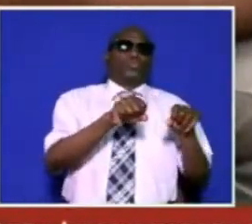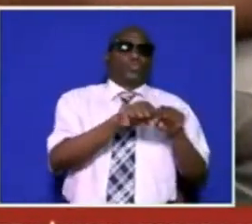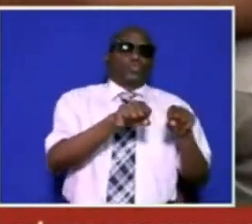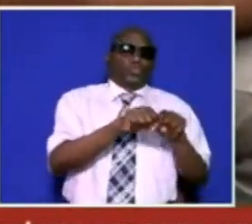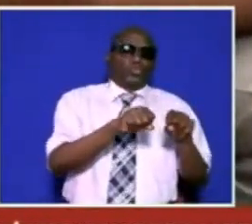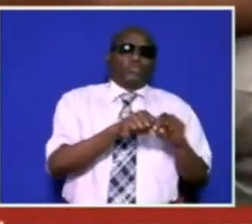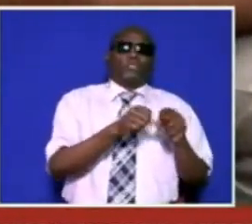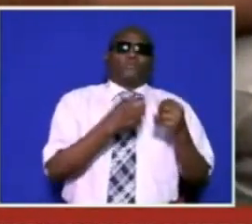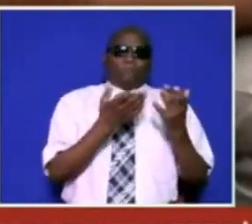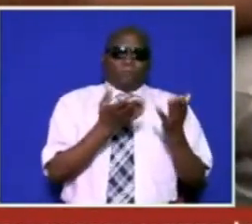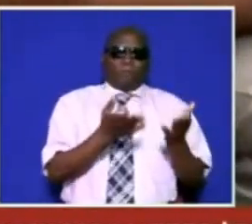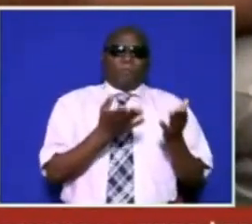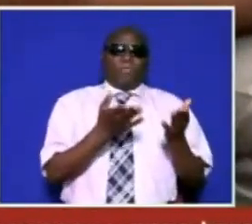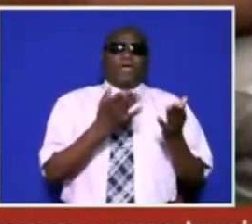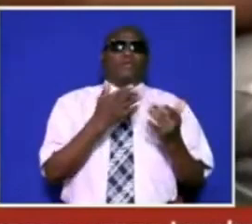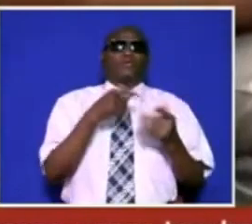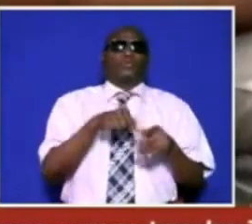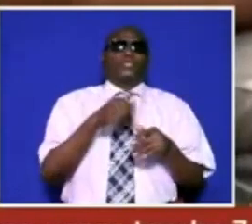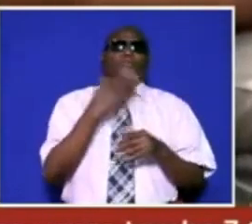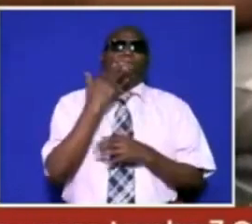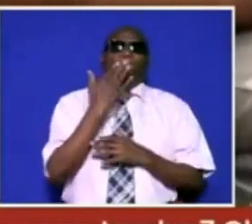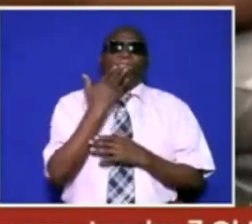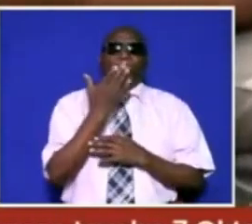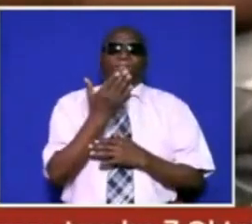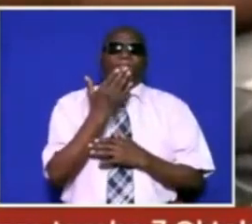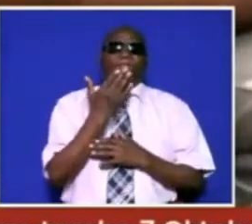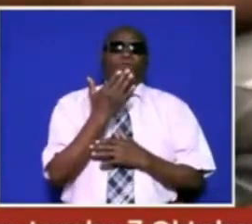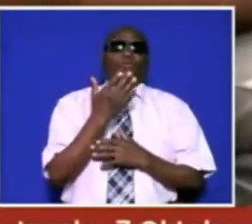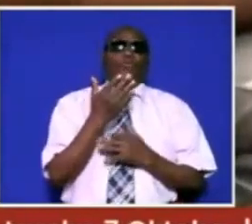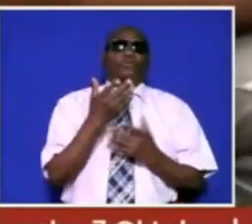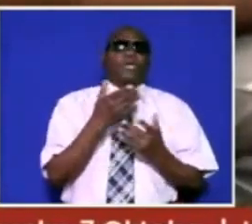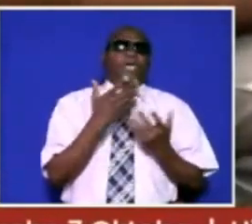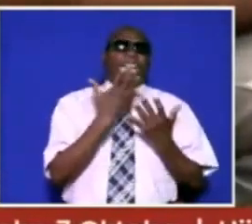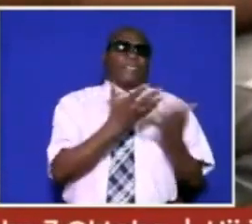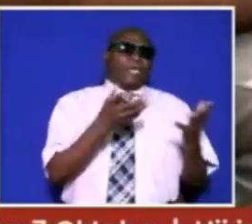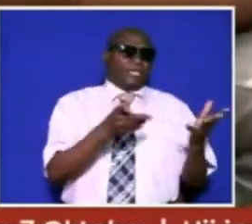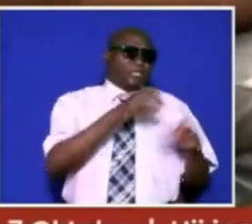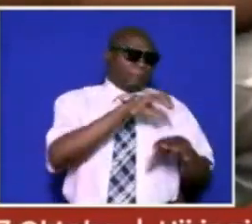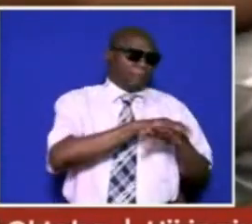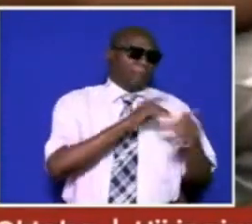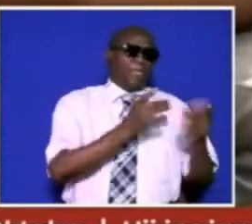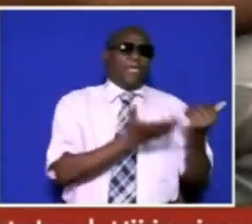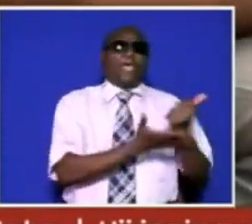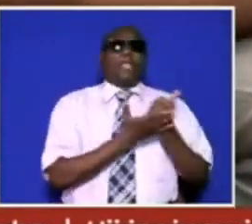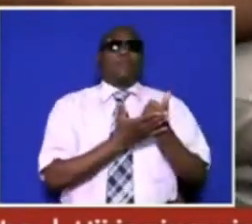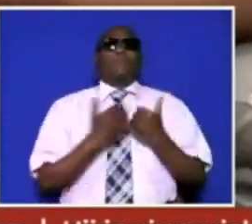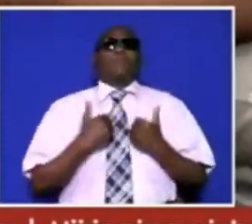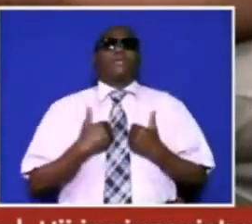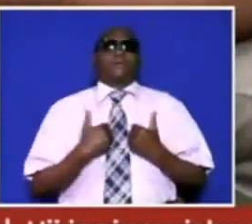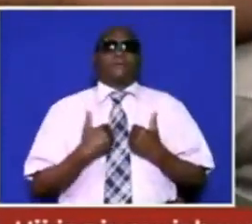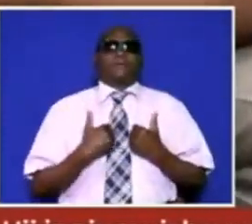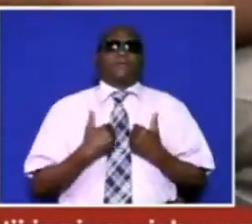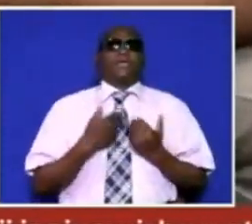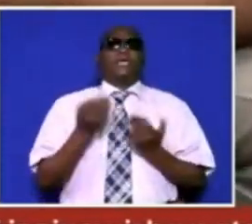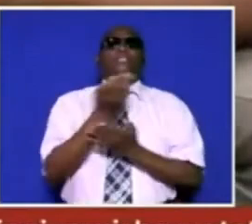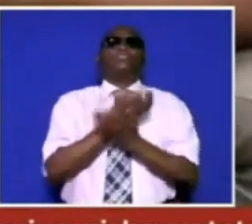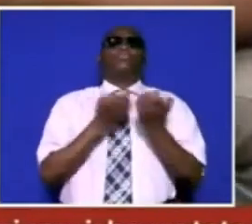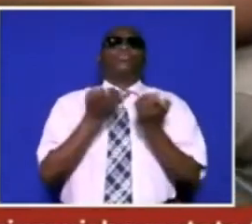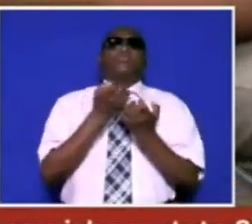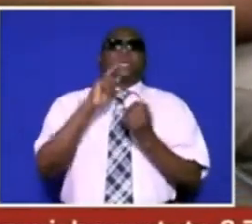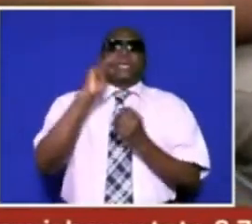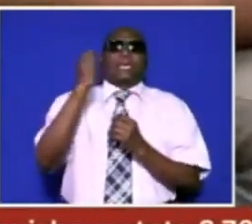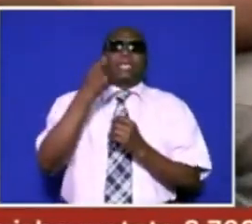nimeshukuru siku ya leo kupata hii vifaa ende nisaidie, kwa sababu uchumi ya Kenya yenyewe nimepanda